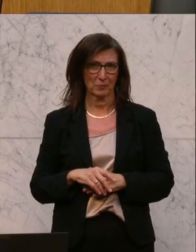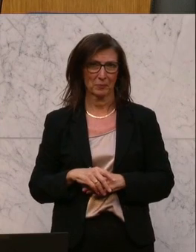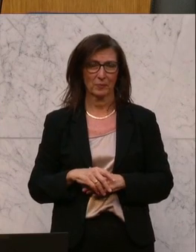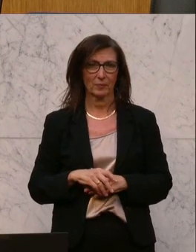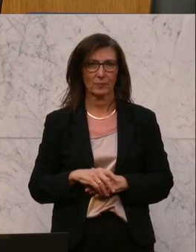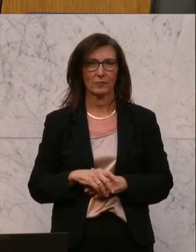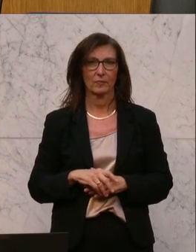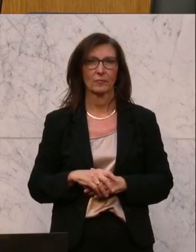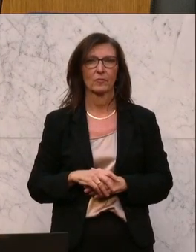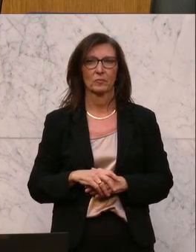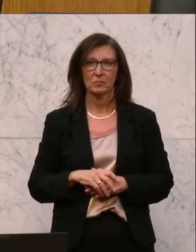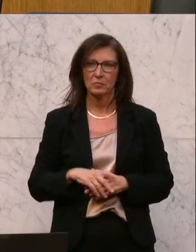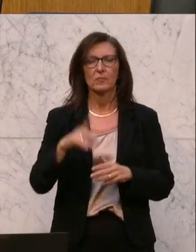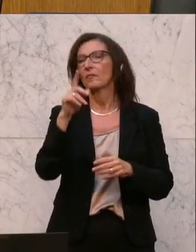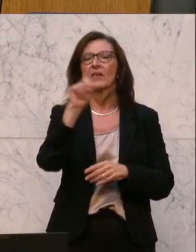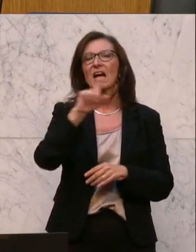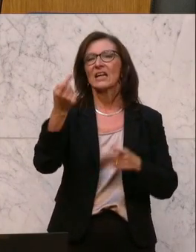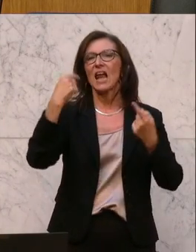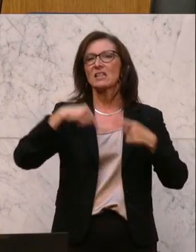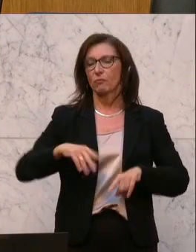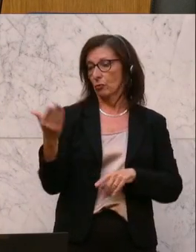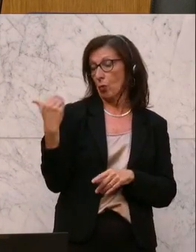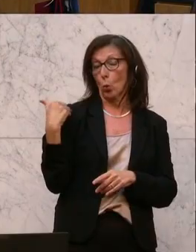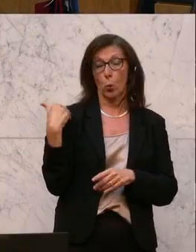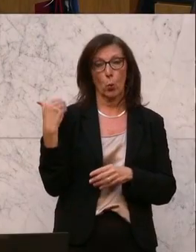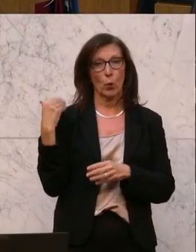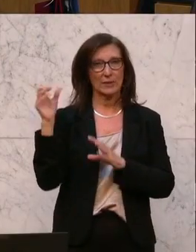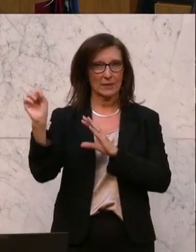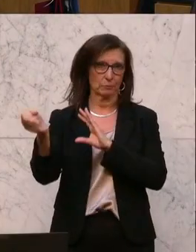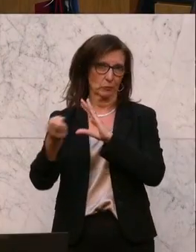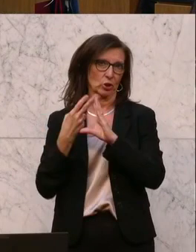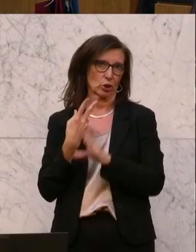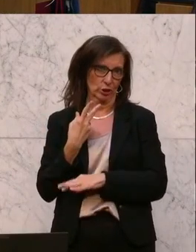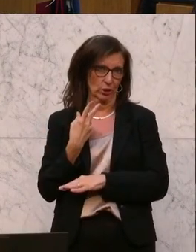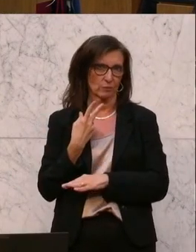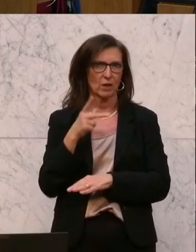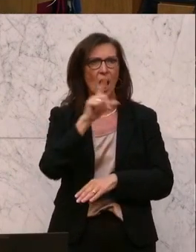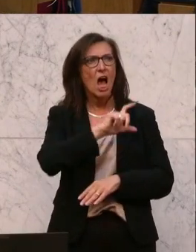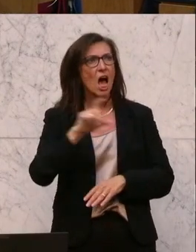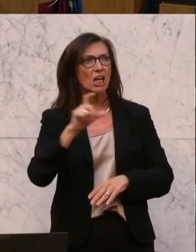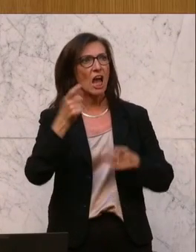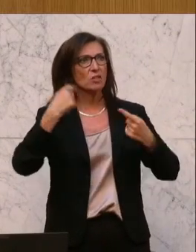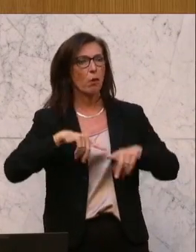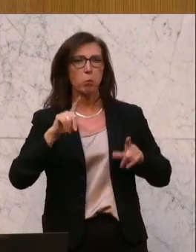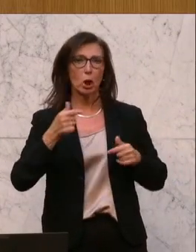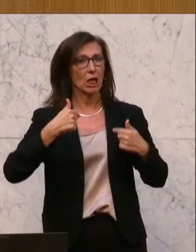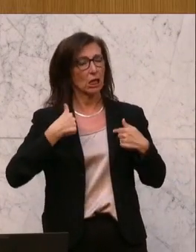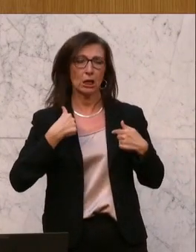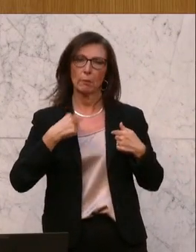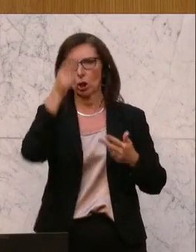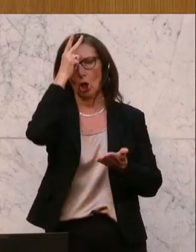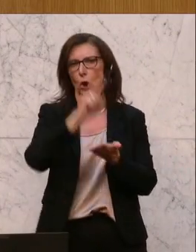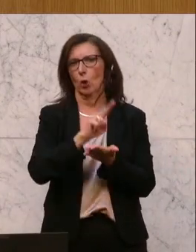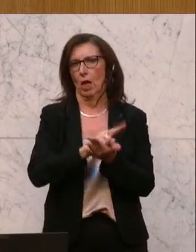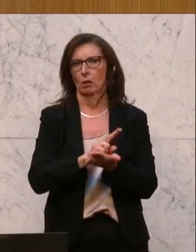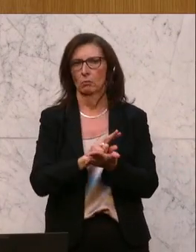ringen. Ein Klassenvorstand hat mir letztlich geschrieben, als Klassenvorstand ist man der Trottel vom Dienst. Und das ist auch